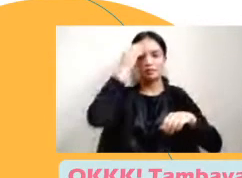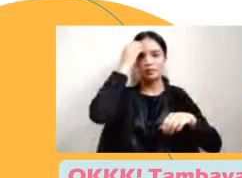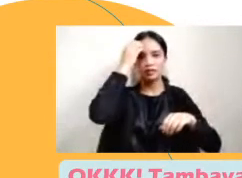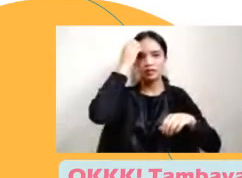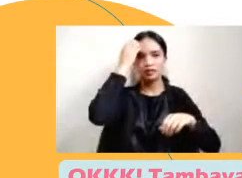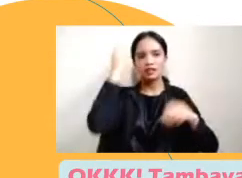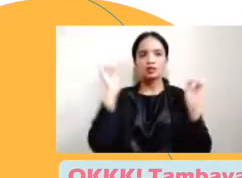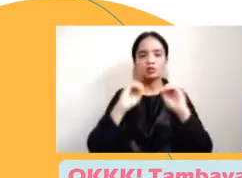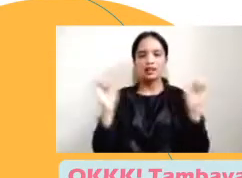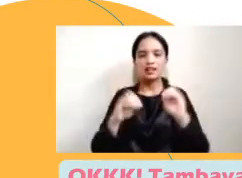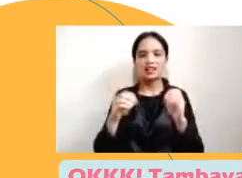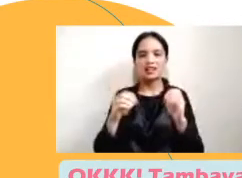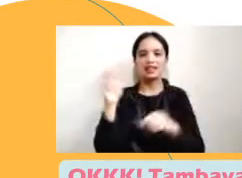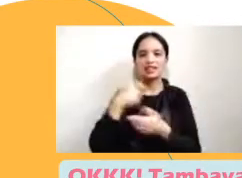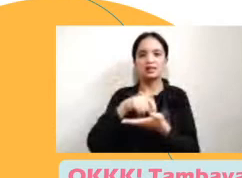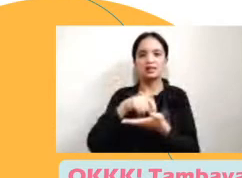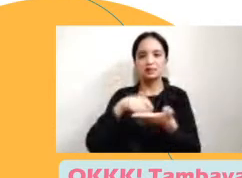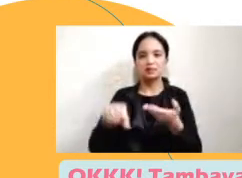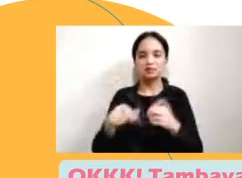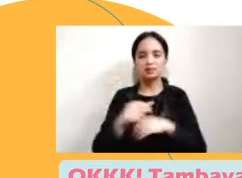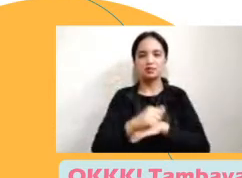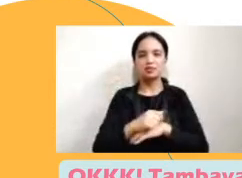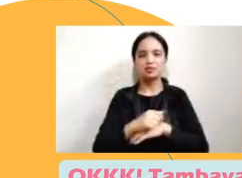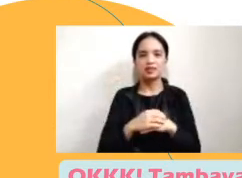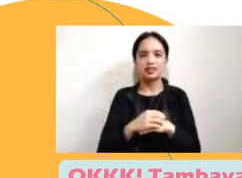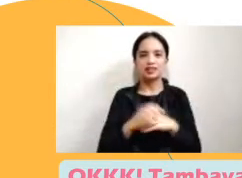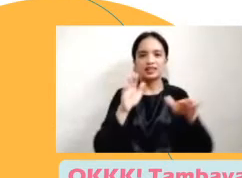Wala akong ballpen eh.